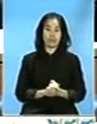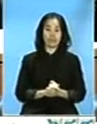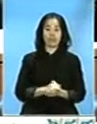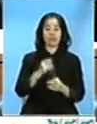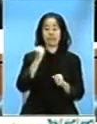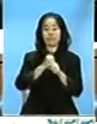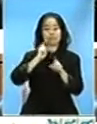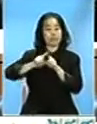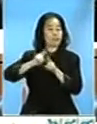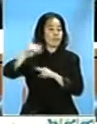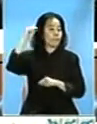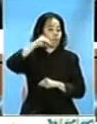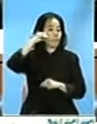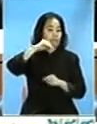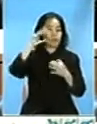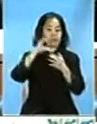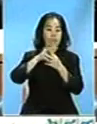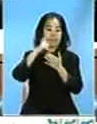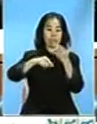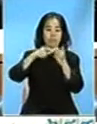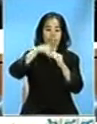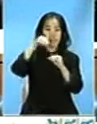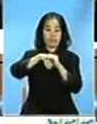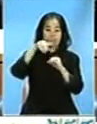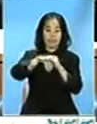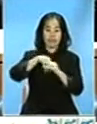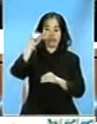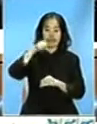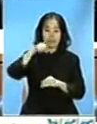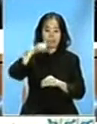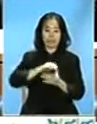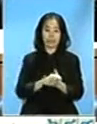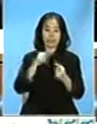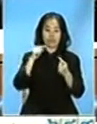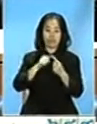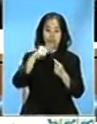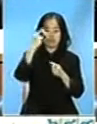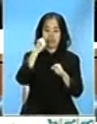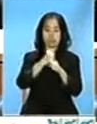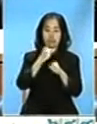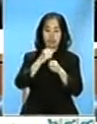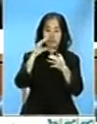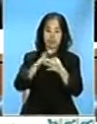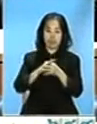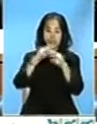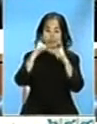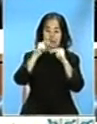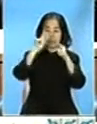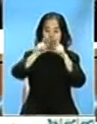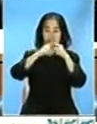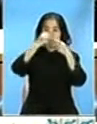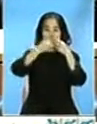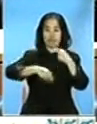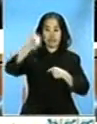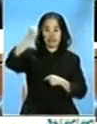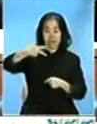การเลือกตั้งที่เกิดขึ้นเนี่ยเราปฏิเสธไม่ได้ว่าท้ายที่สุดถ้ามันยังยึดโยงอยู่กับ3เรื่องนี้เนี่ยนะครับที่มา